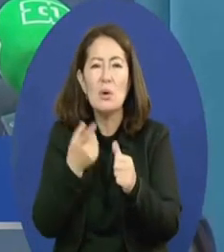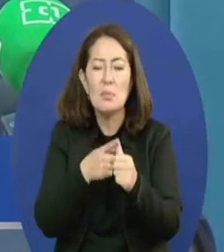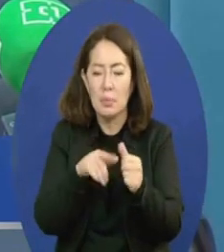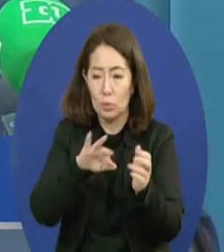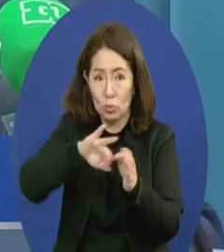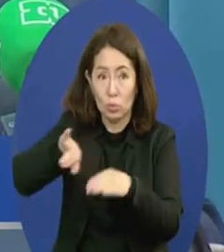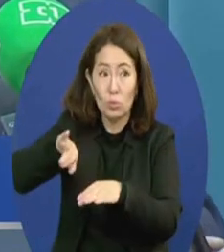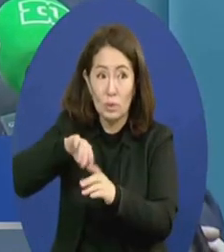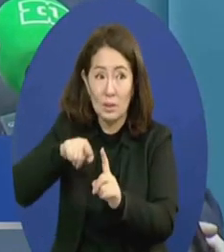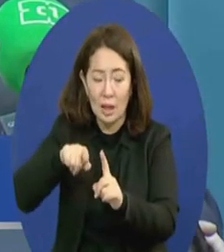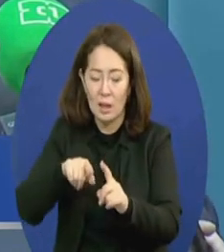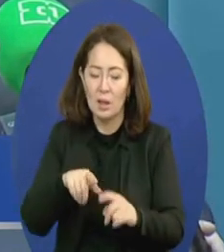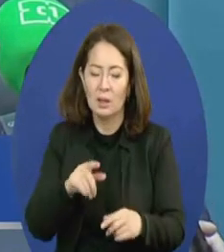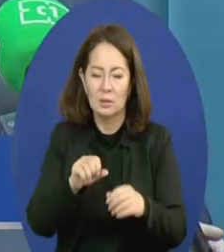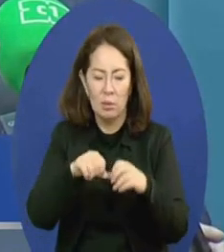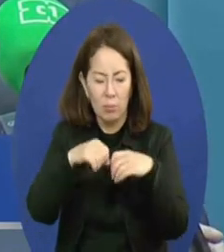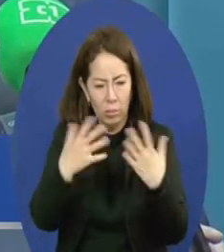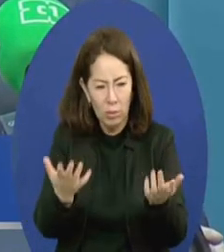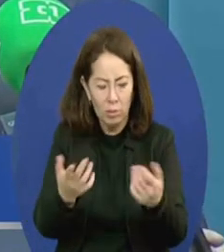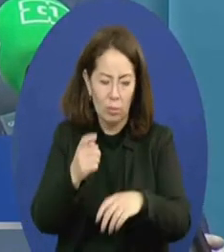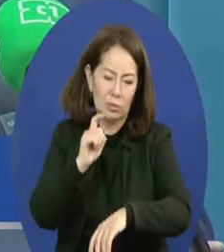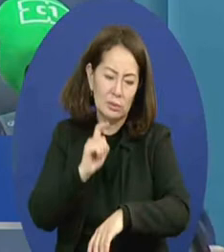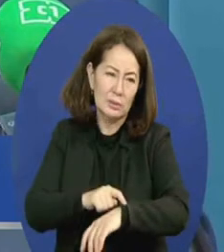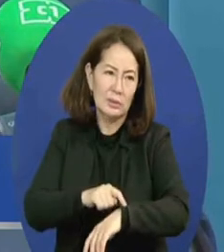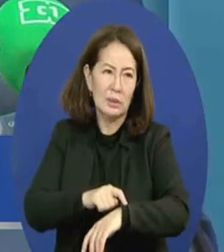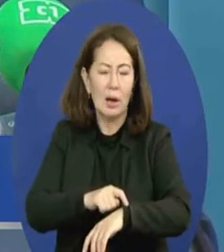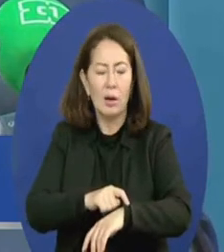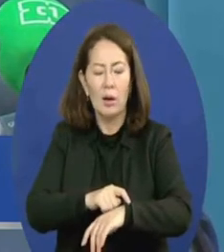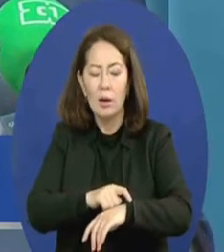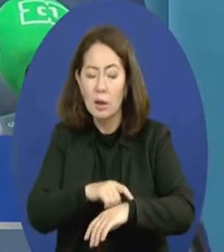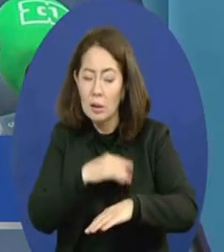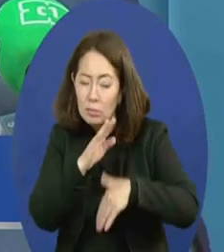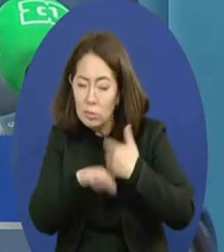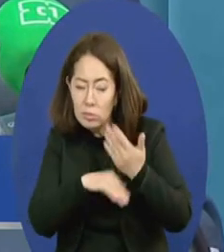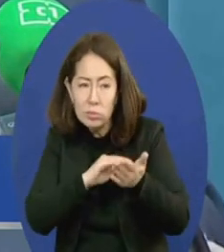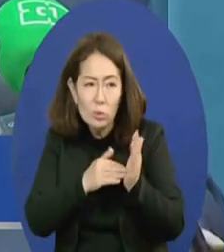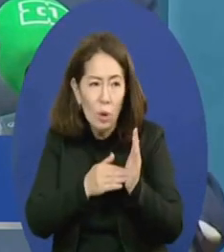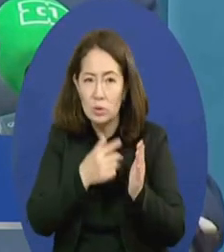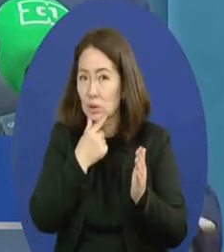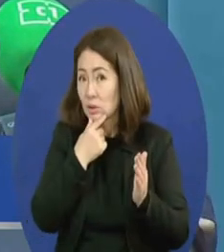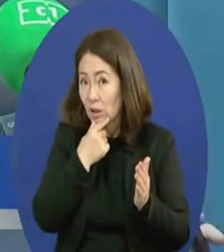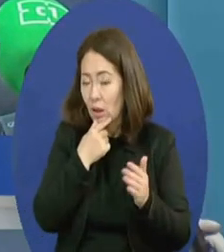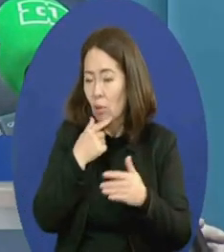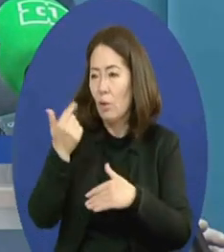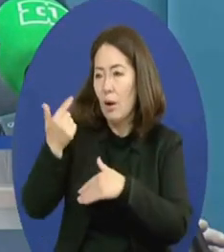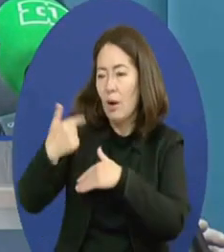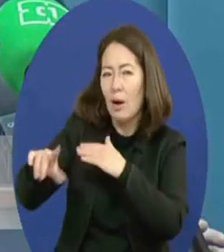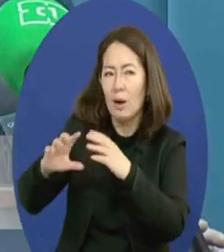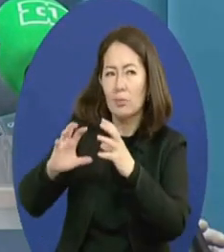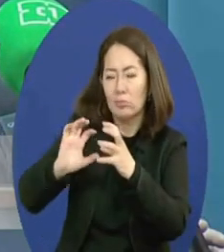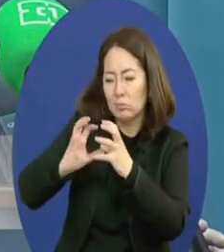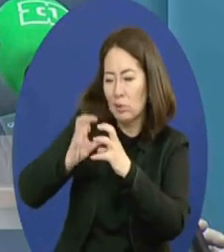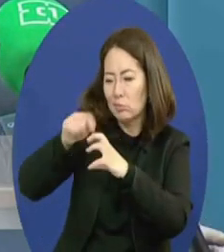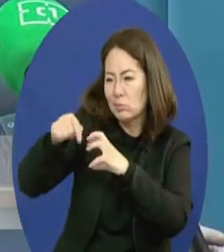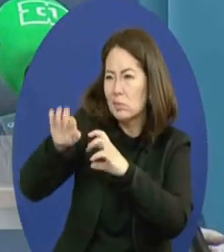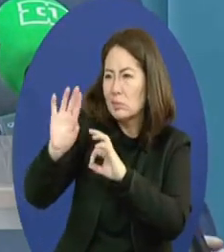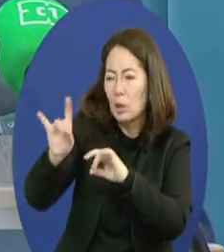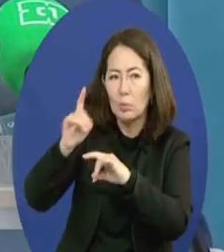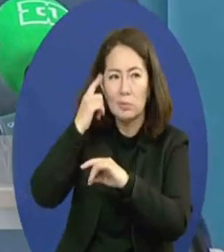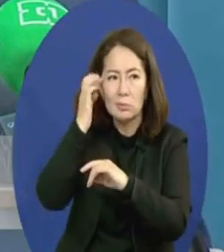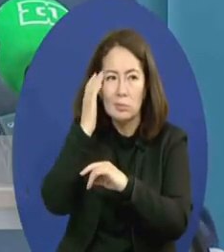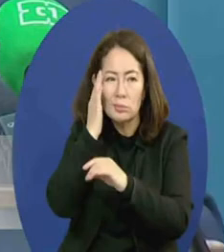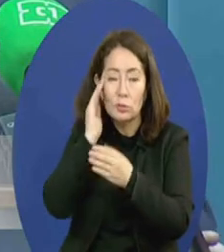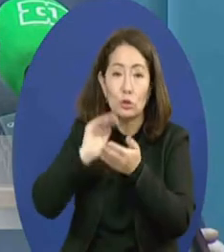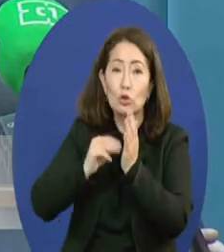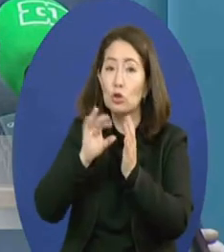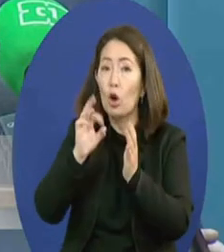Цалгарсан цаг хугацааны хүчин зүйлийг тооцоогүй, гадных нөхцөл байдлыг тооцоогүй ийм